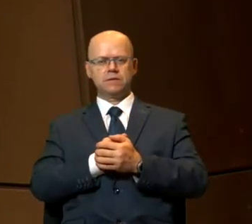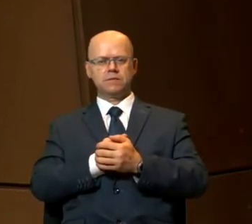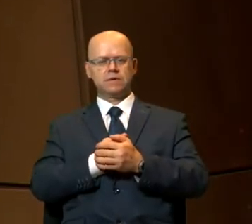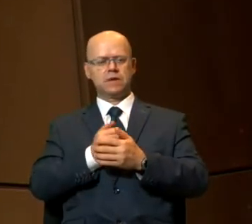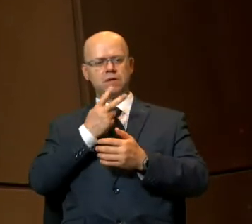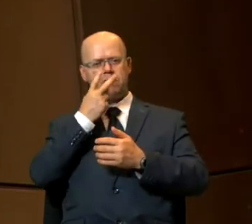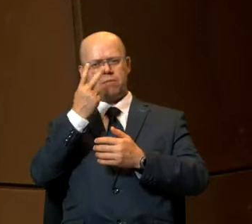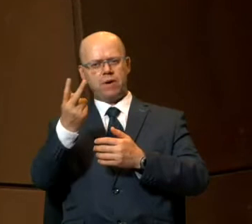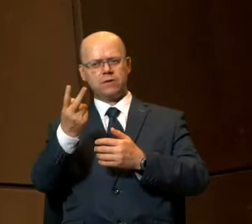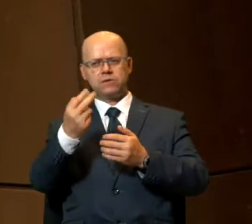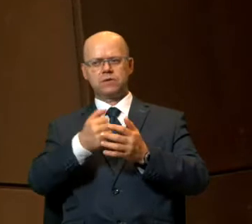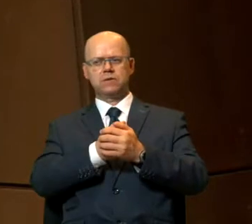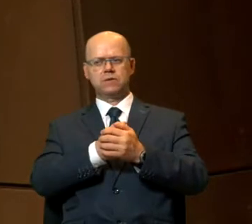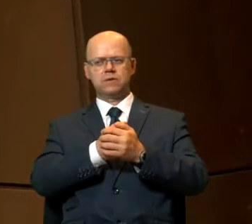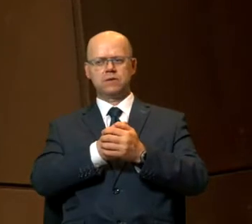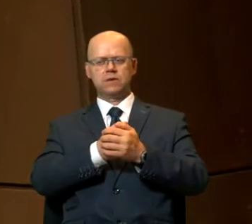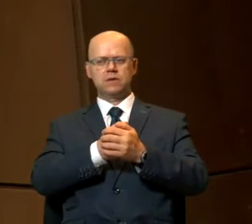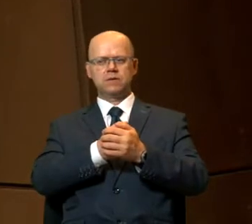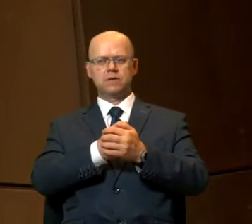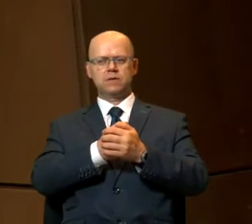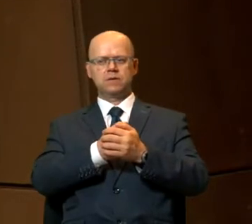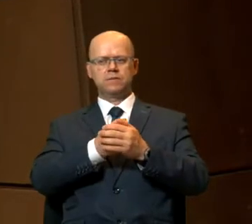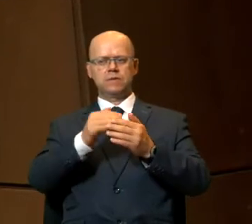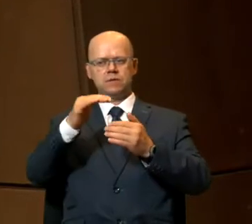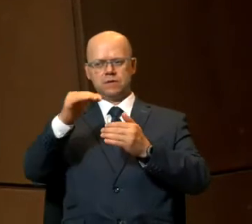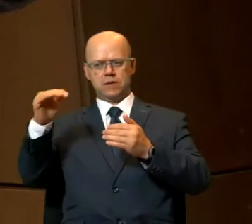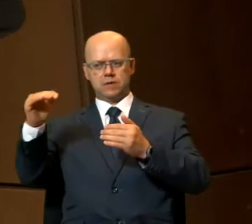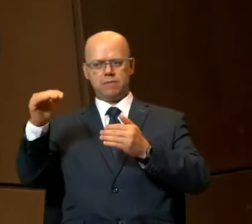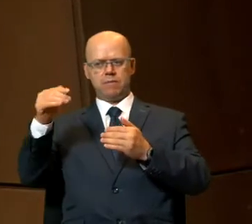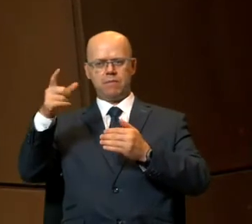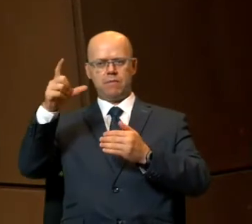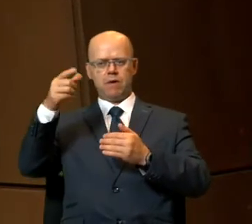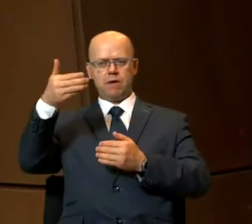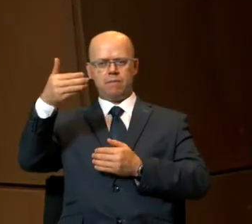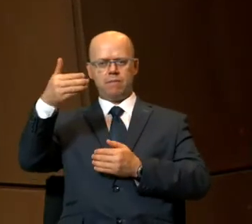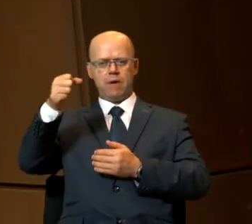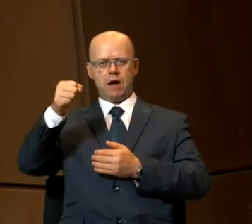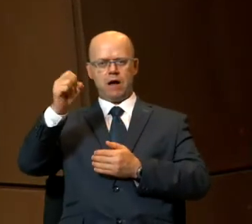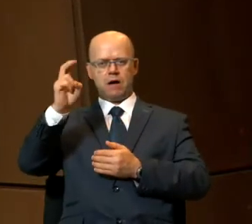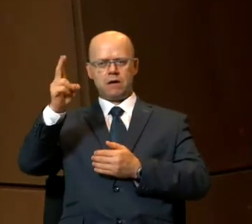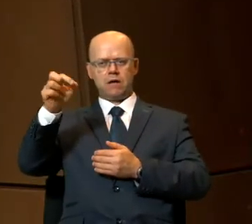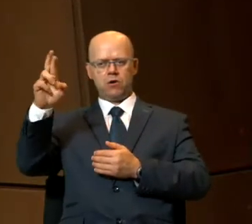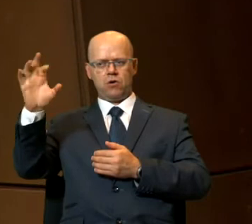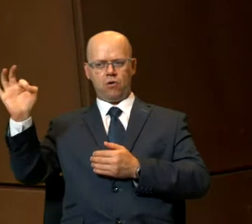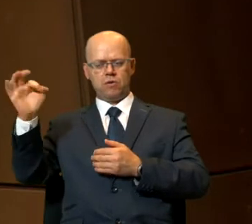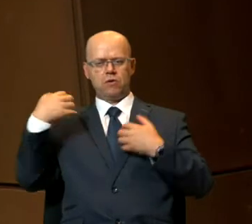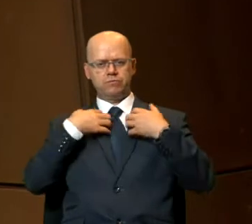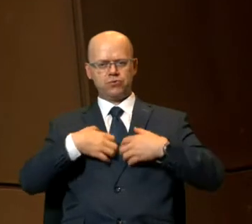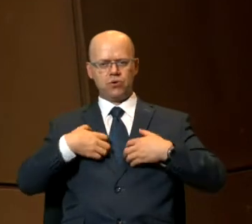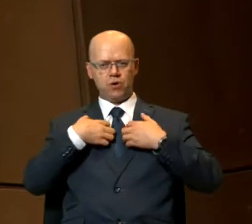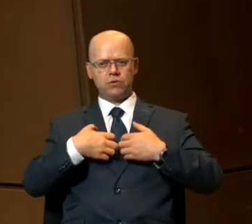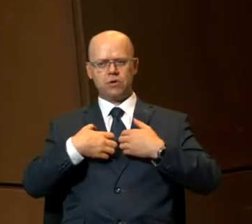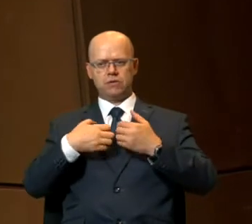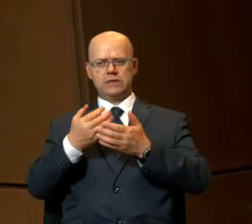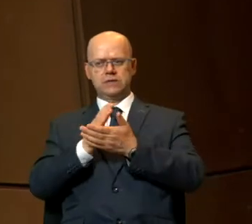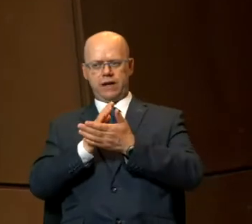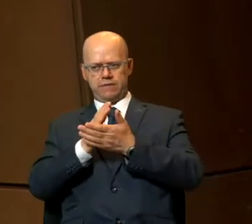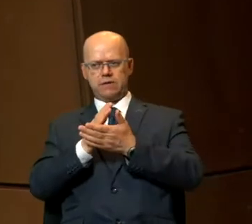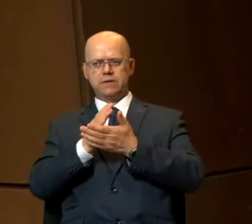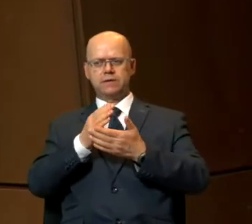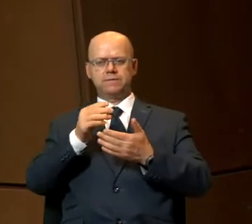patrząc, więc mówimy o poziomie makro, gdzie mamy przyrodę, średnim, czyli tam,